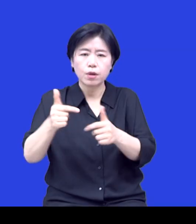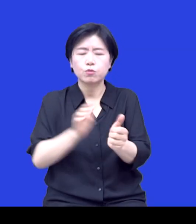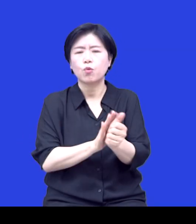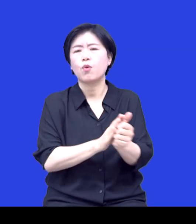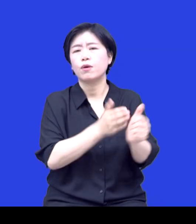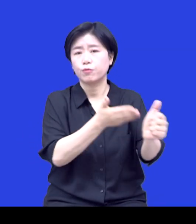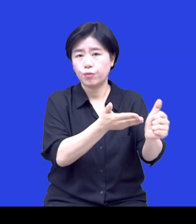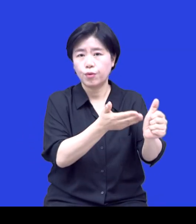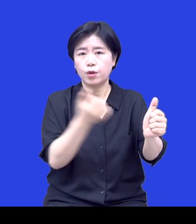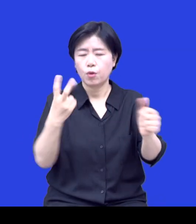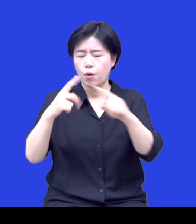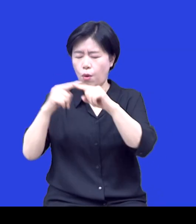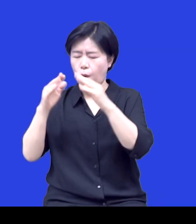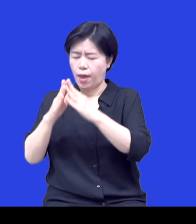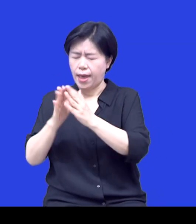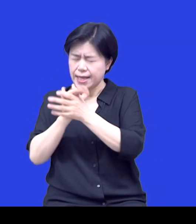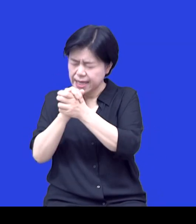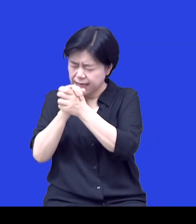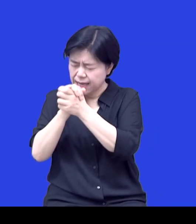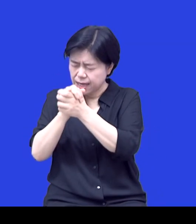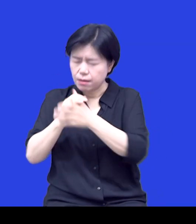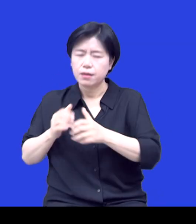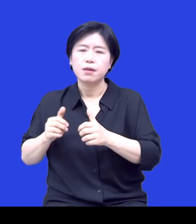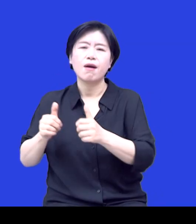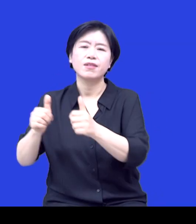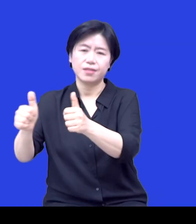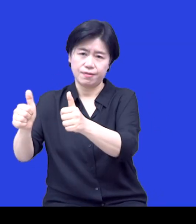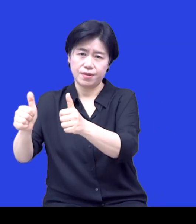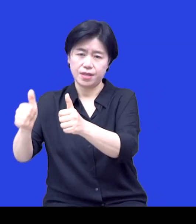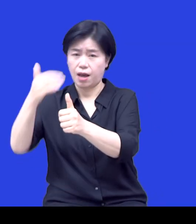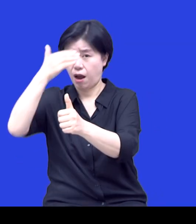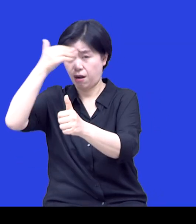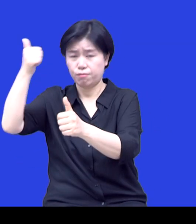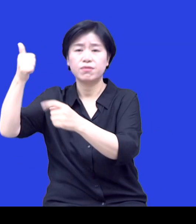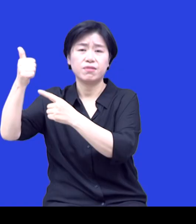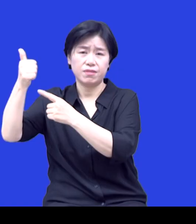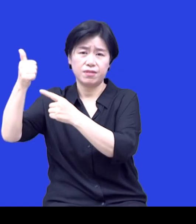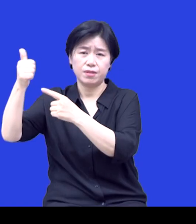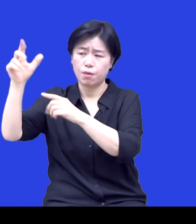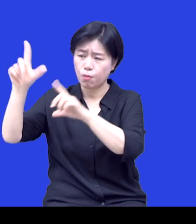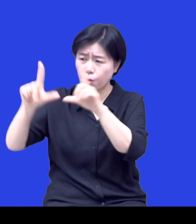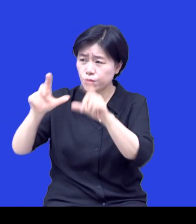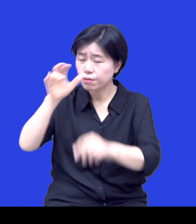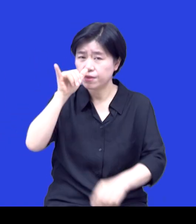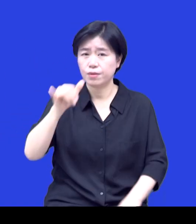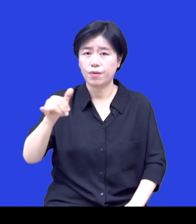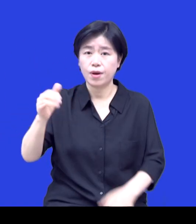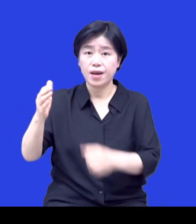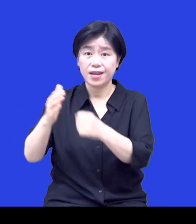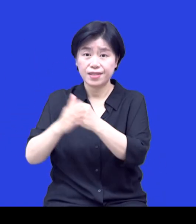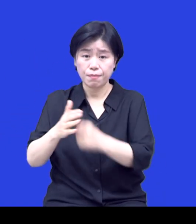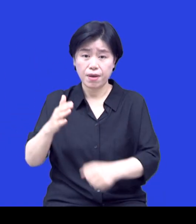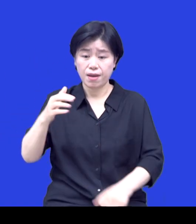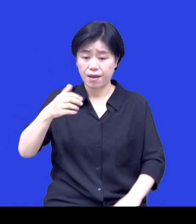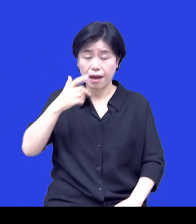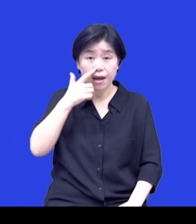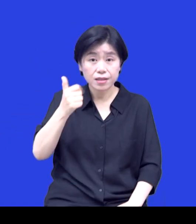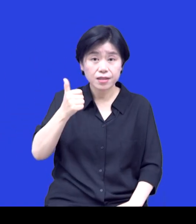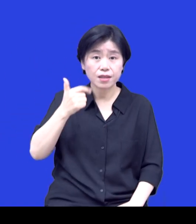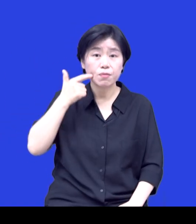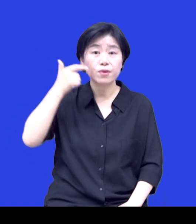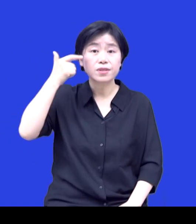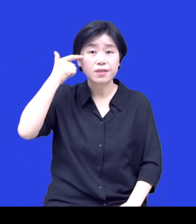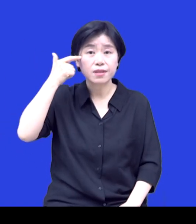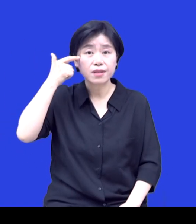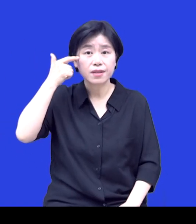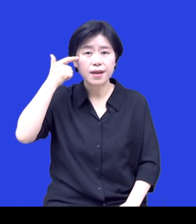눈물이 젖도록 기도하셨고 아버지가 그렇게 가난하게 목회하시면서도 정말 영악하지 못하게 목회하시면서